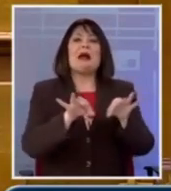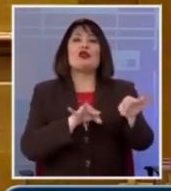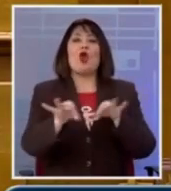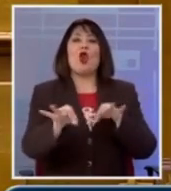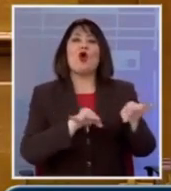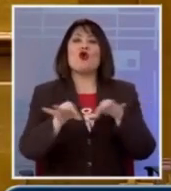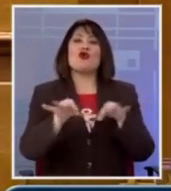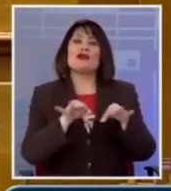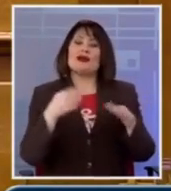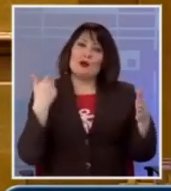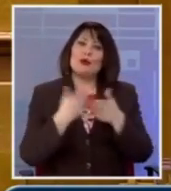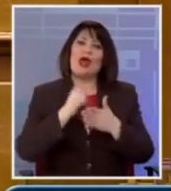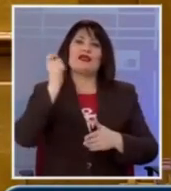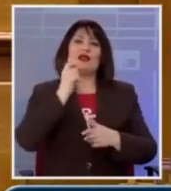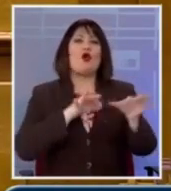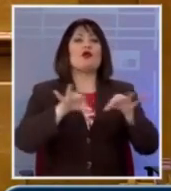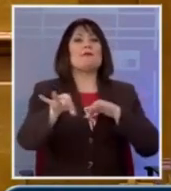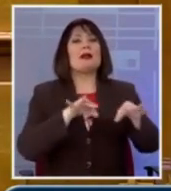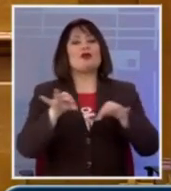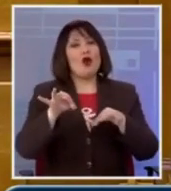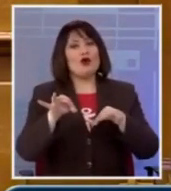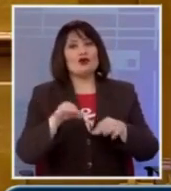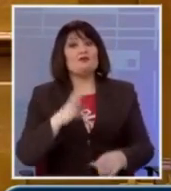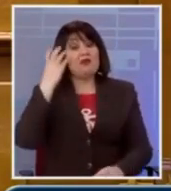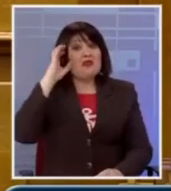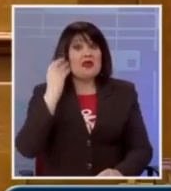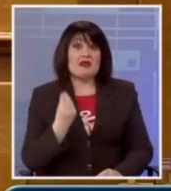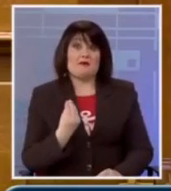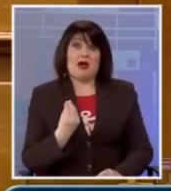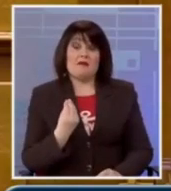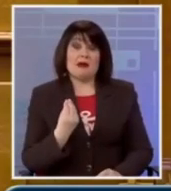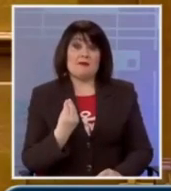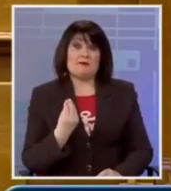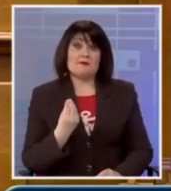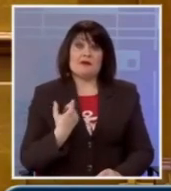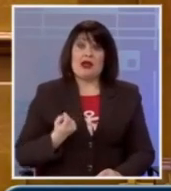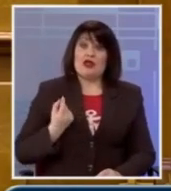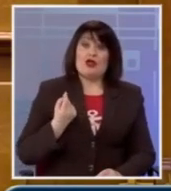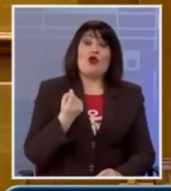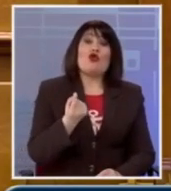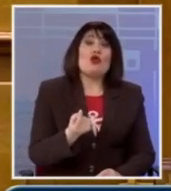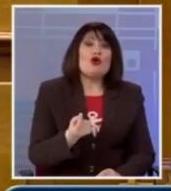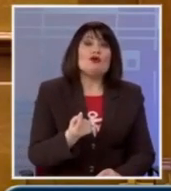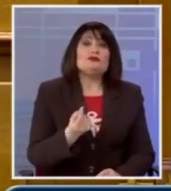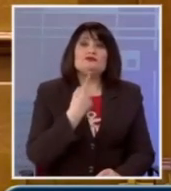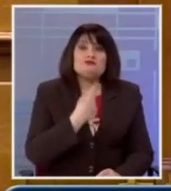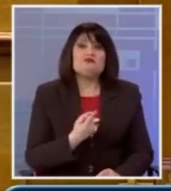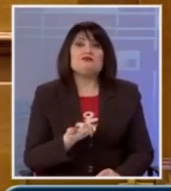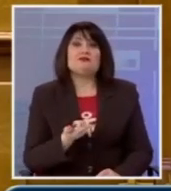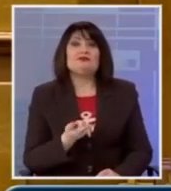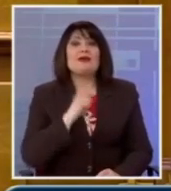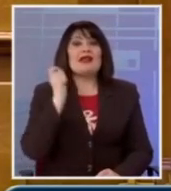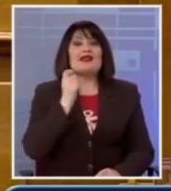στην ολοκλήρωση του εθνικού χτιματολογίου. Δεν θυμάμαι καμία δόση να προσέκρουσε στη μη ολοκλήρωση του